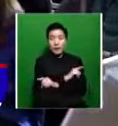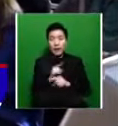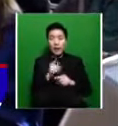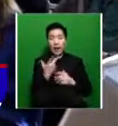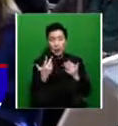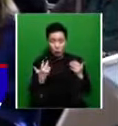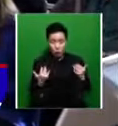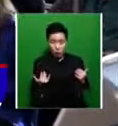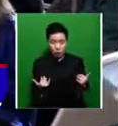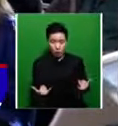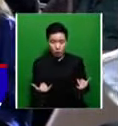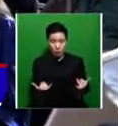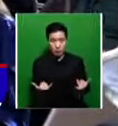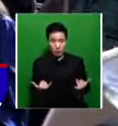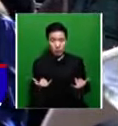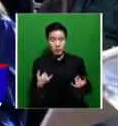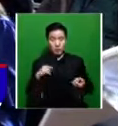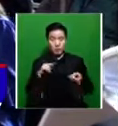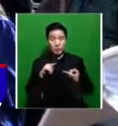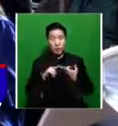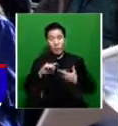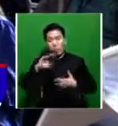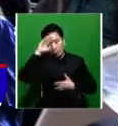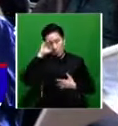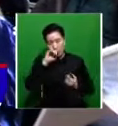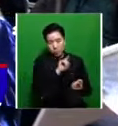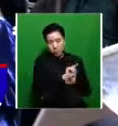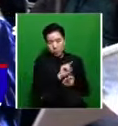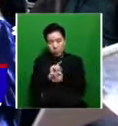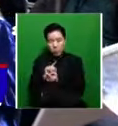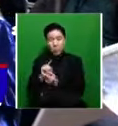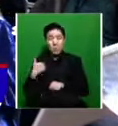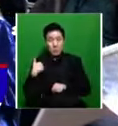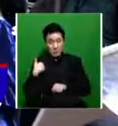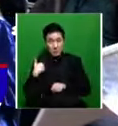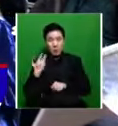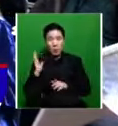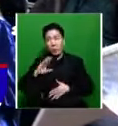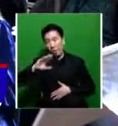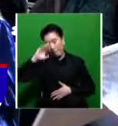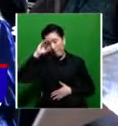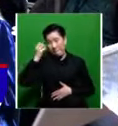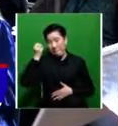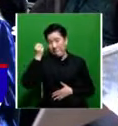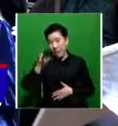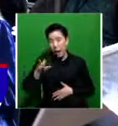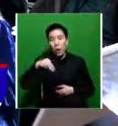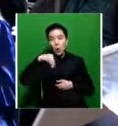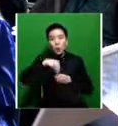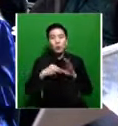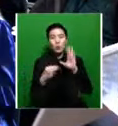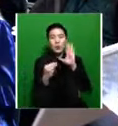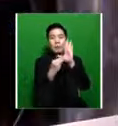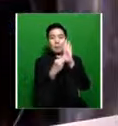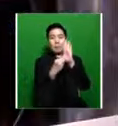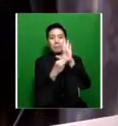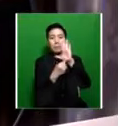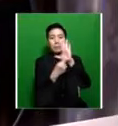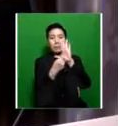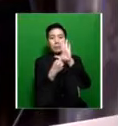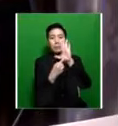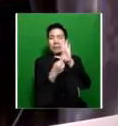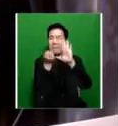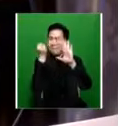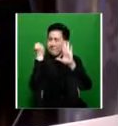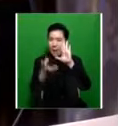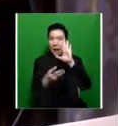านการณ์นะครับของการที่เราพบผู้ป่วยคงทราบดีอยู่นะครับว่าผู้ป่วยส่วนใหญ่เนี่ยอยู่ในบริเวณกรุงเทพกับปริมณฑลเพ